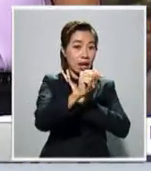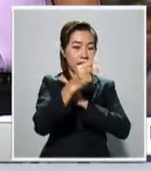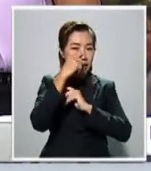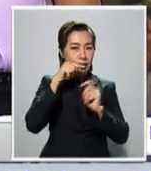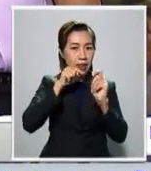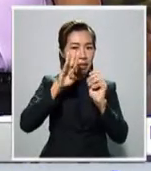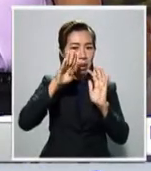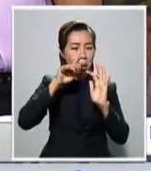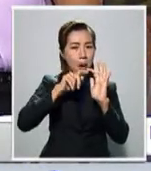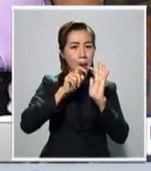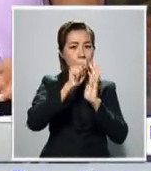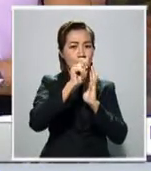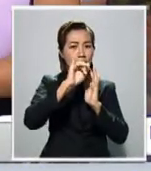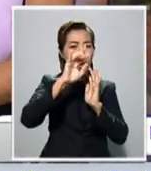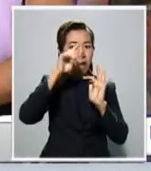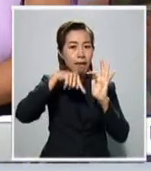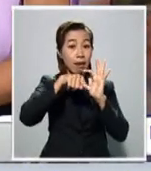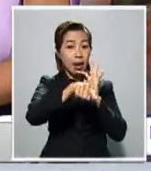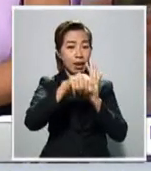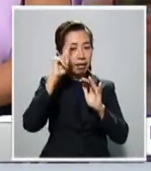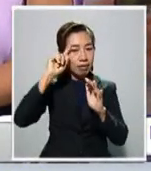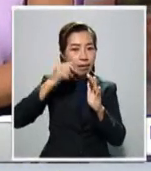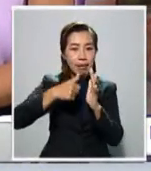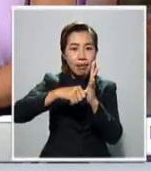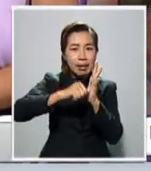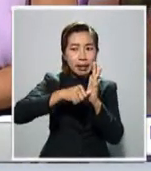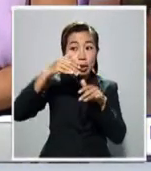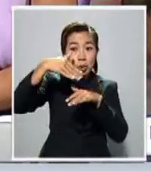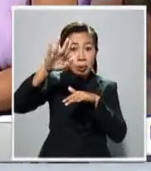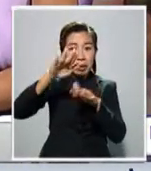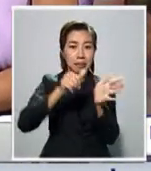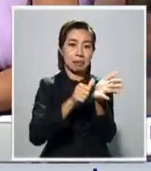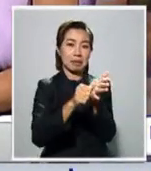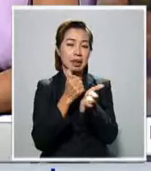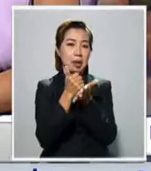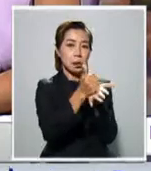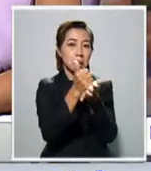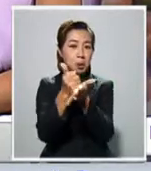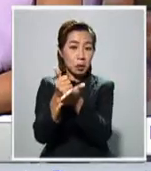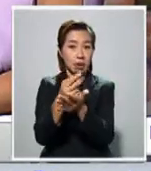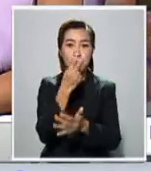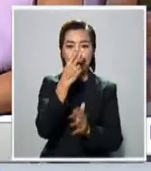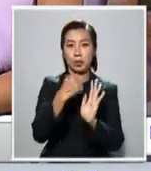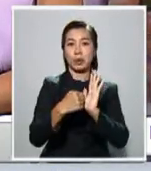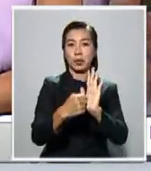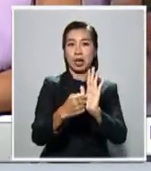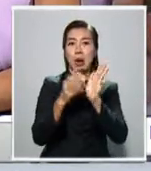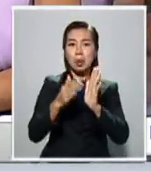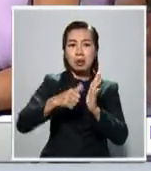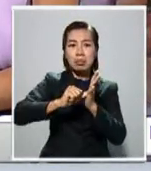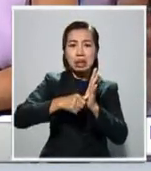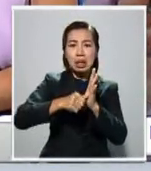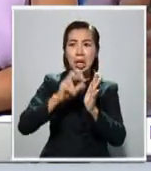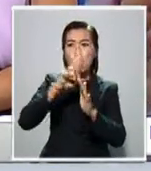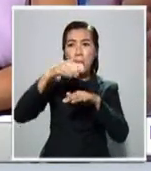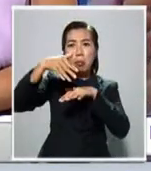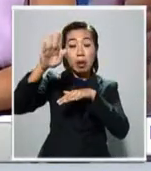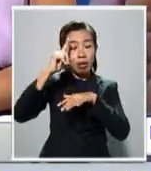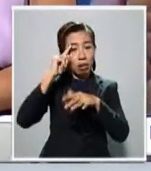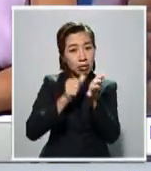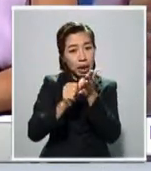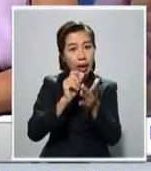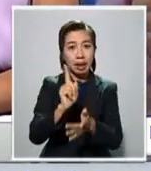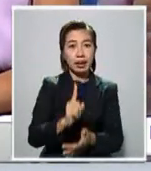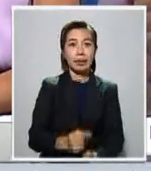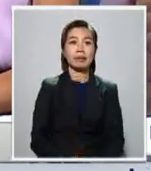ครงการแก้หนี้นอกระบบของธกส.เขาไปแก้หนี้ให้ทั่วประเทศนะครับสาขาธกส.ไปดูตัวอย่างครับคนที่เป็นหนี้นอกระบบแล้วเขาแก้ไขเป็น